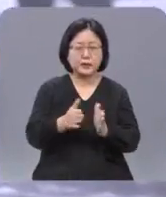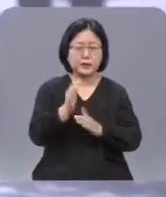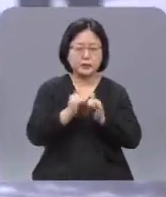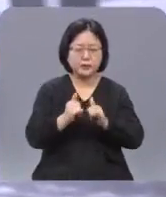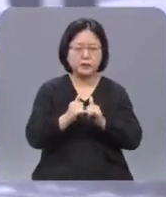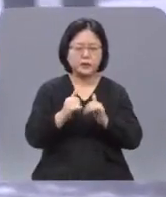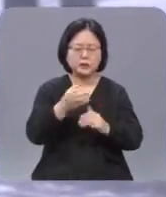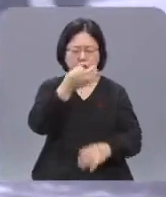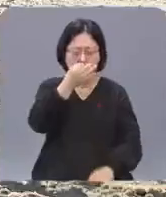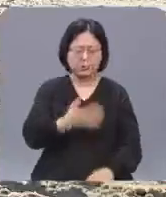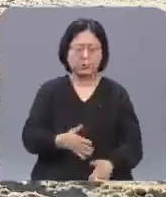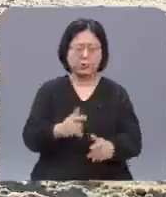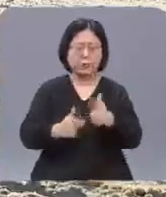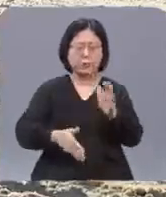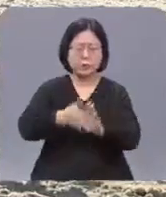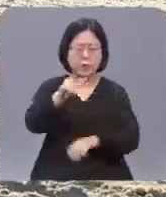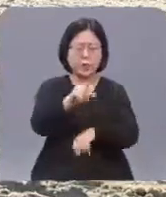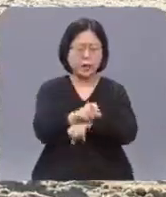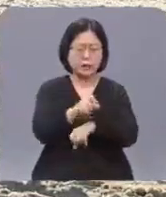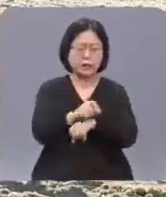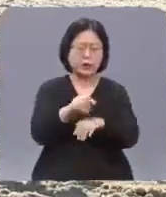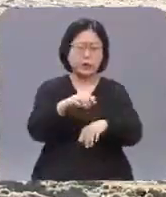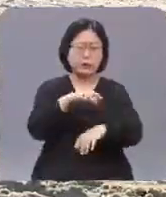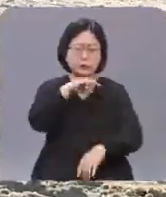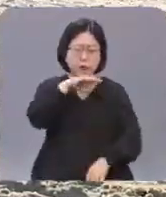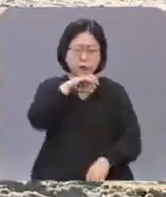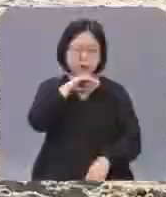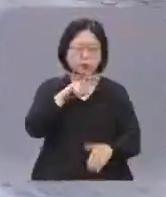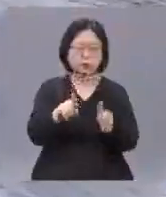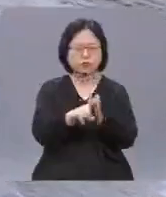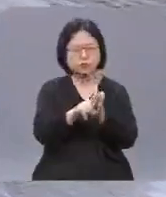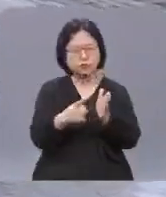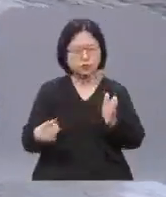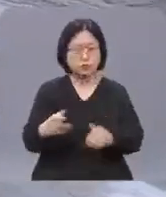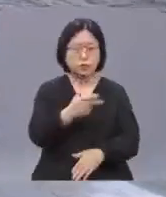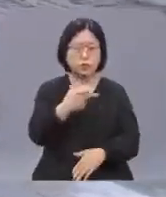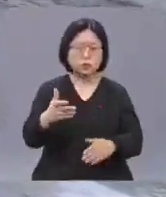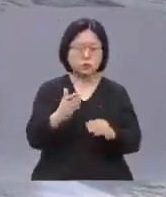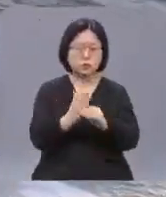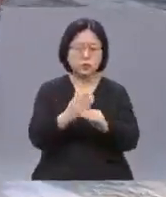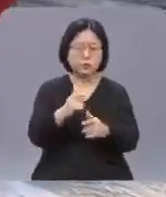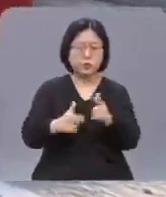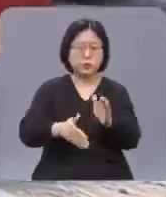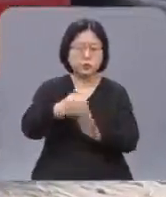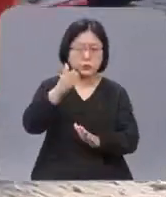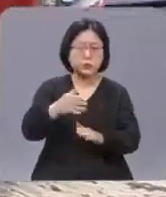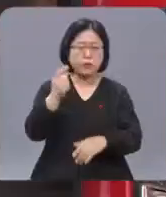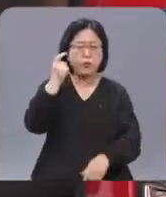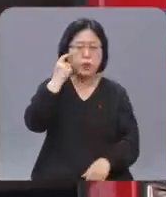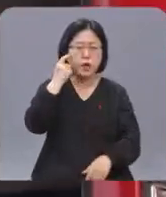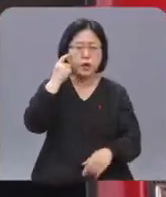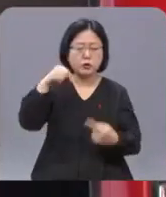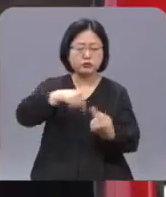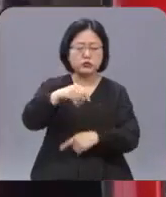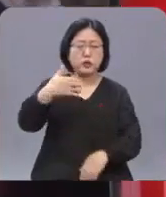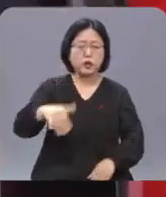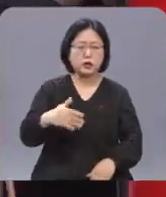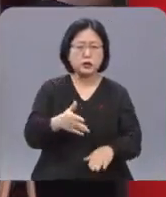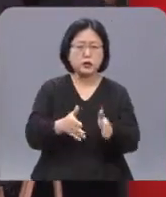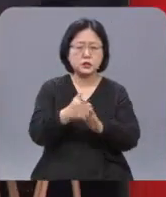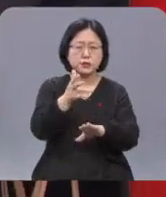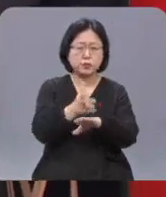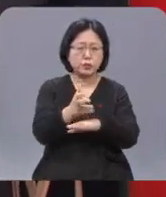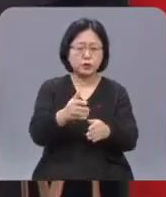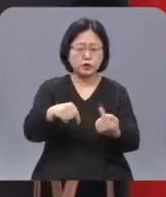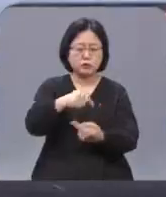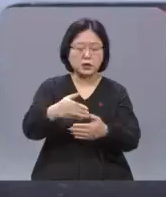시민들의 고통만큼 목포시의 행정에 대한 불만과 불신도 함께 커지고 있습니다 목포시가 왜 멈춰선 시내버스에 대해